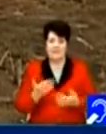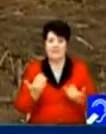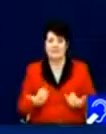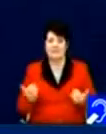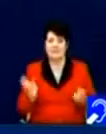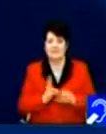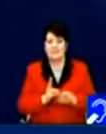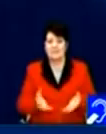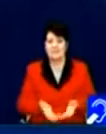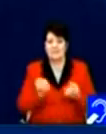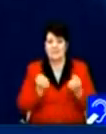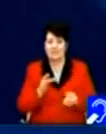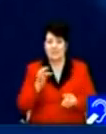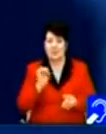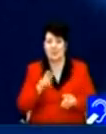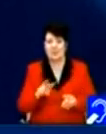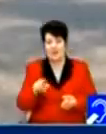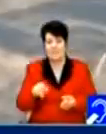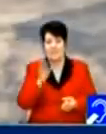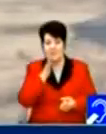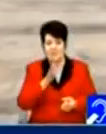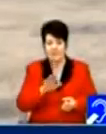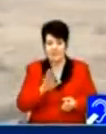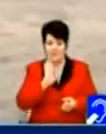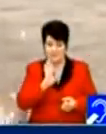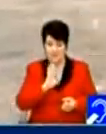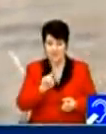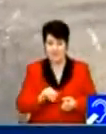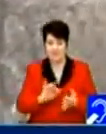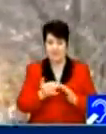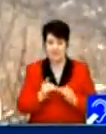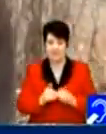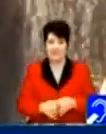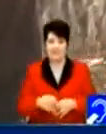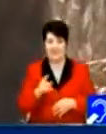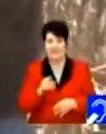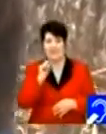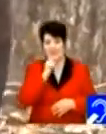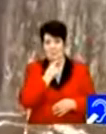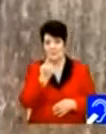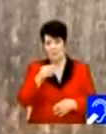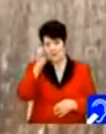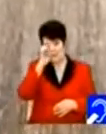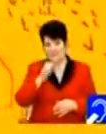recunoască și să susțină rolul femeilor de la sate în dezvoltarea economiei unui stat.